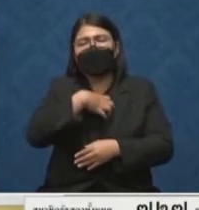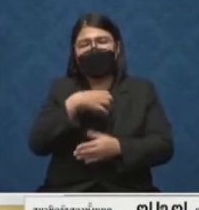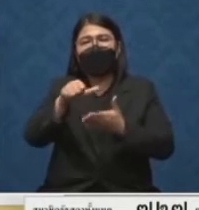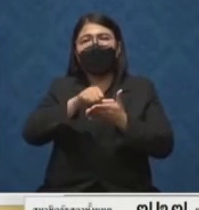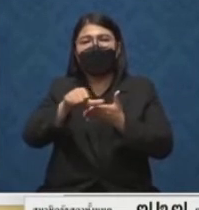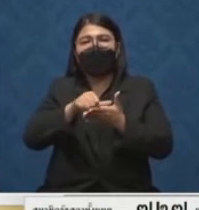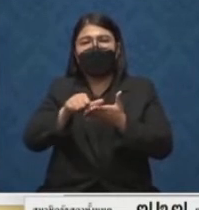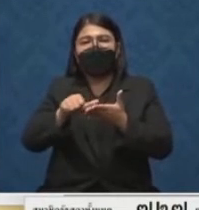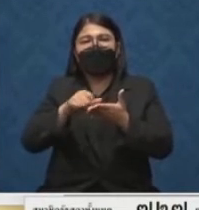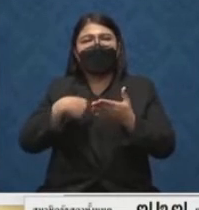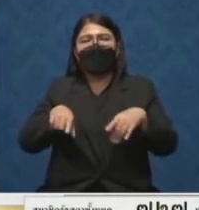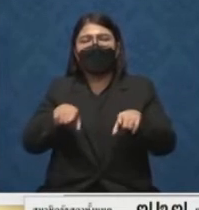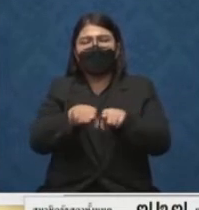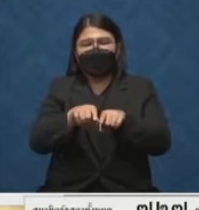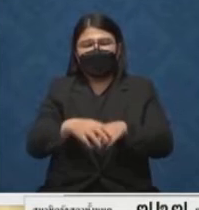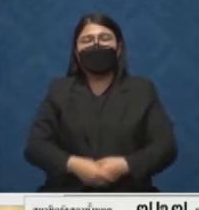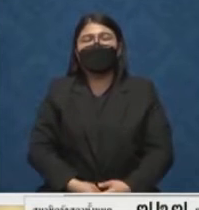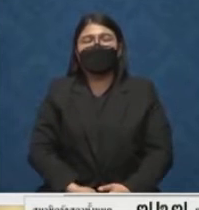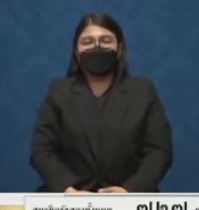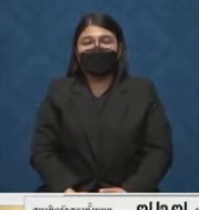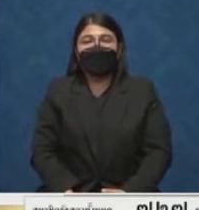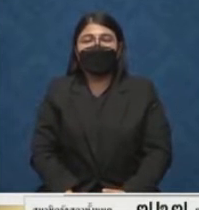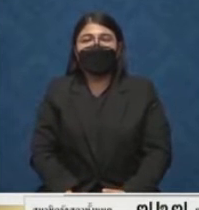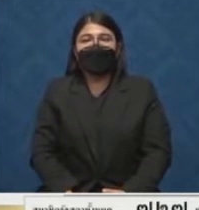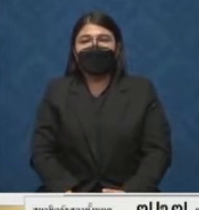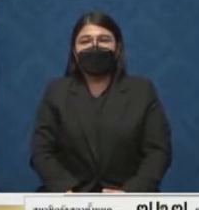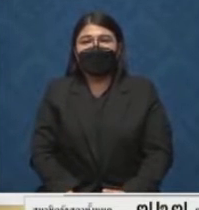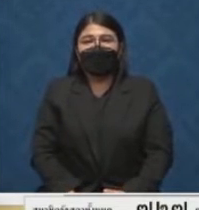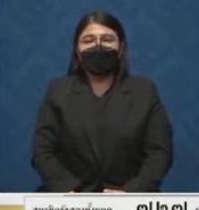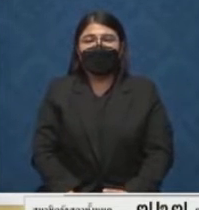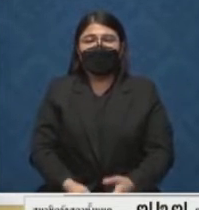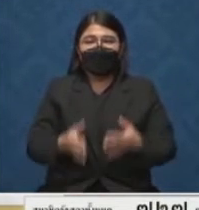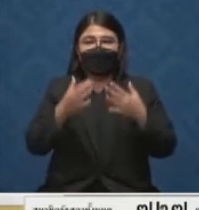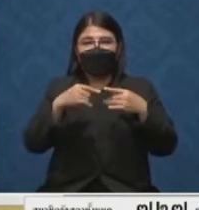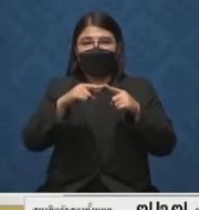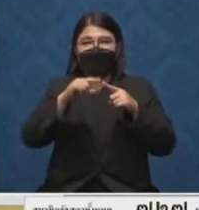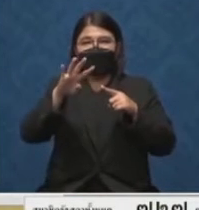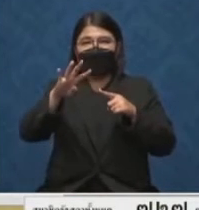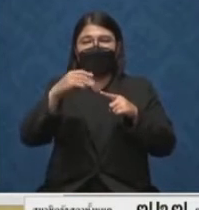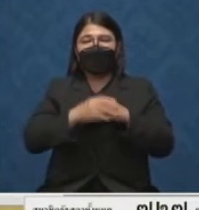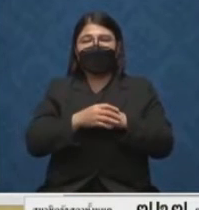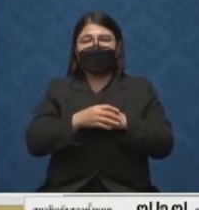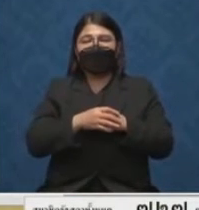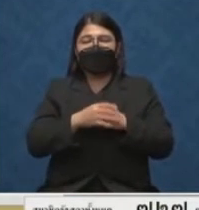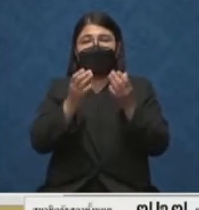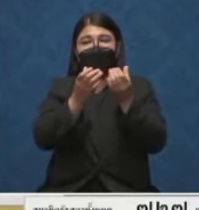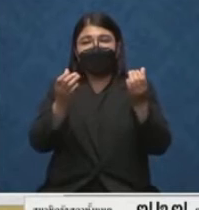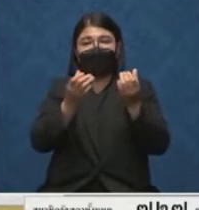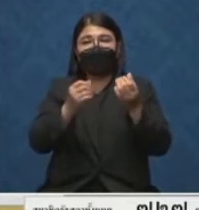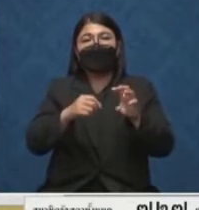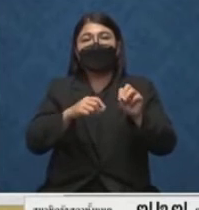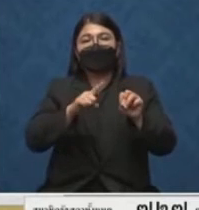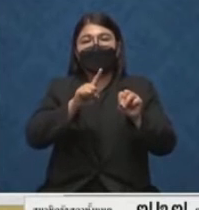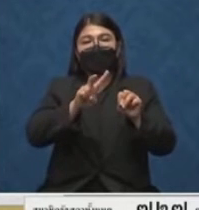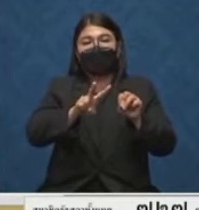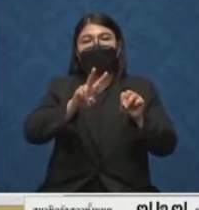ั้นเป็การชุดเชยนะครับส่นร่างที่ 4 นะครั